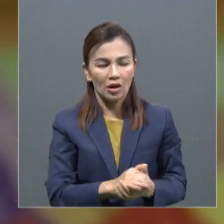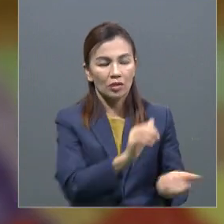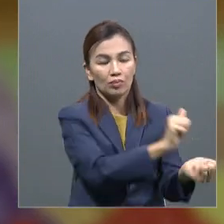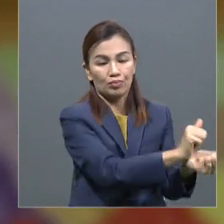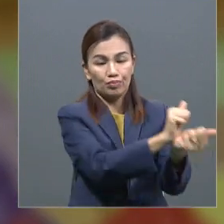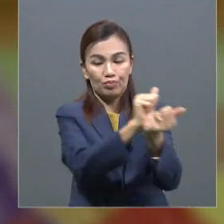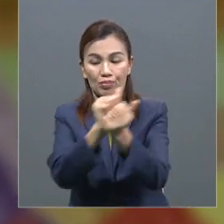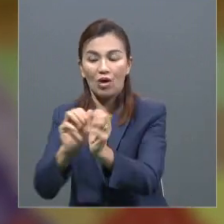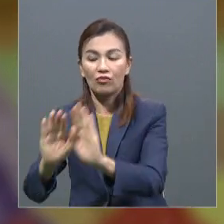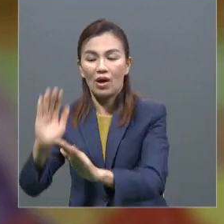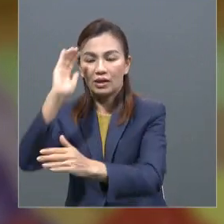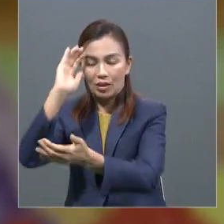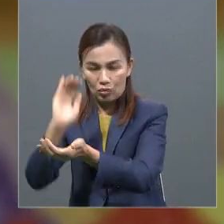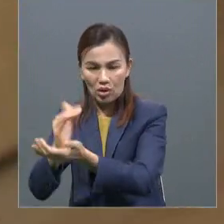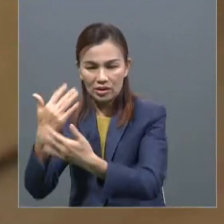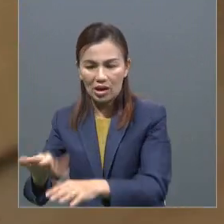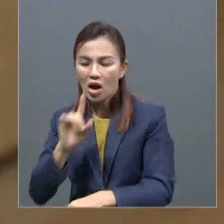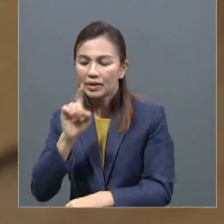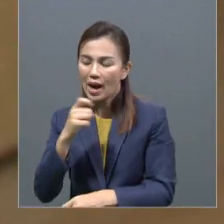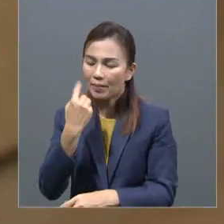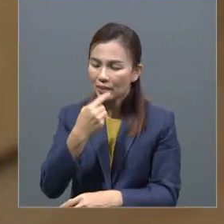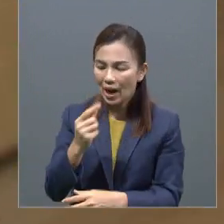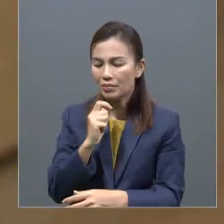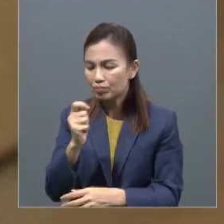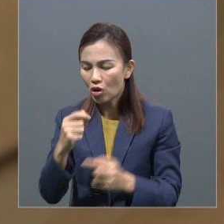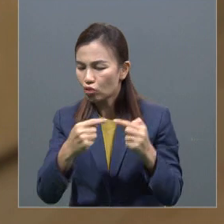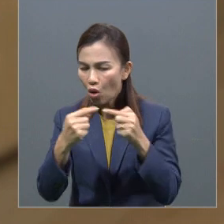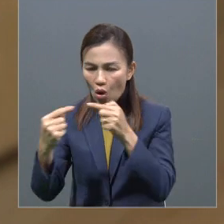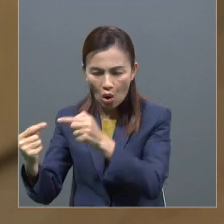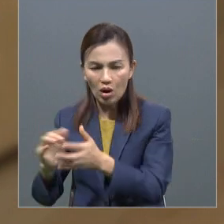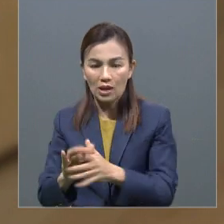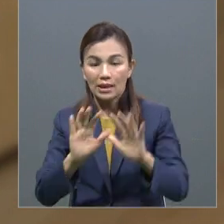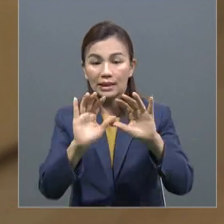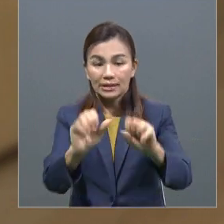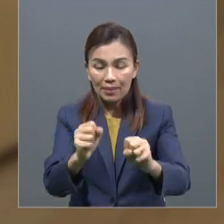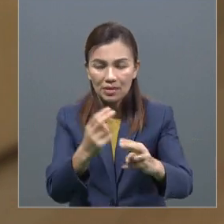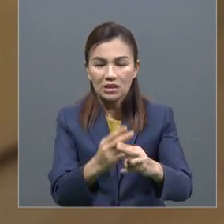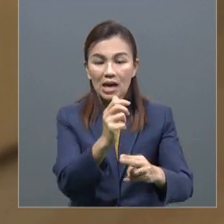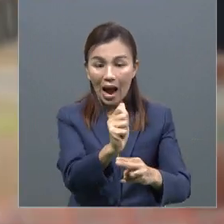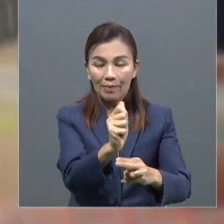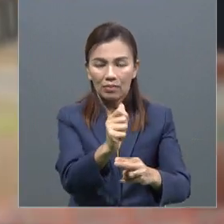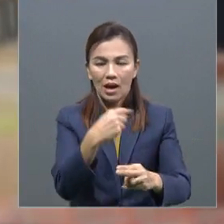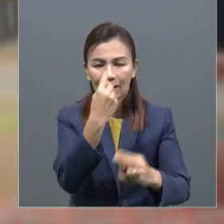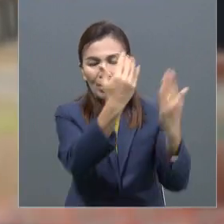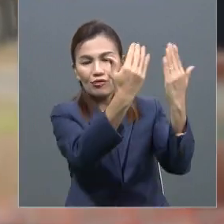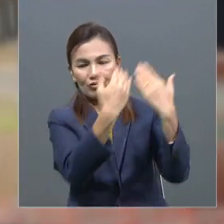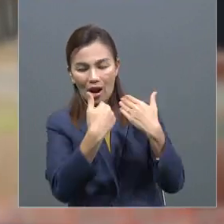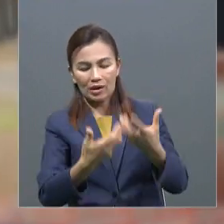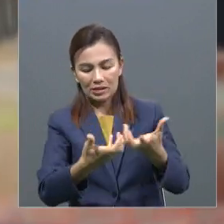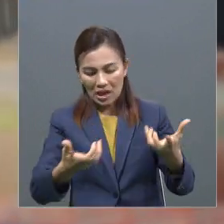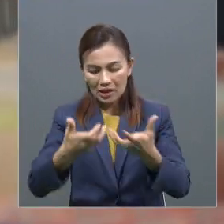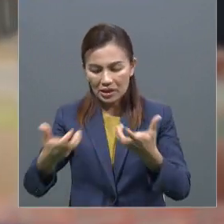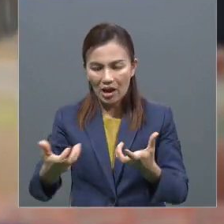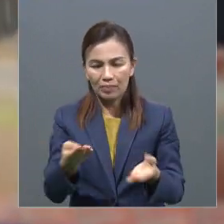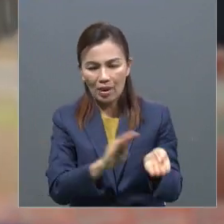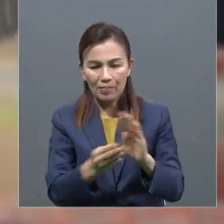ดำเนินคดีจากนั้นขยายผลถึงผู้ร่วมขบวนการรวมถึงติดตามจับกุมในอาร์มที่เป็นคนว่าจ้างให้ทำหน้าที่แพ็คสินค้าเนี่ยนะ